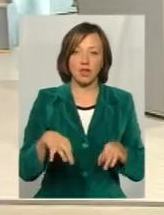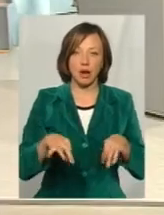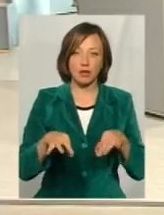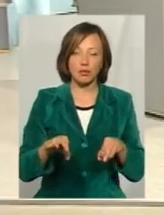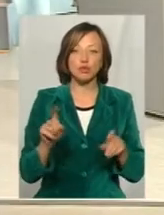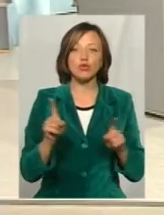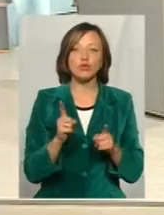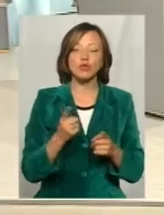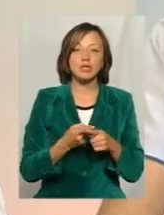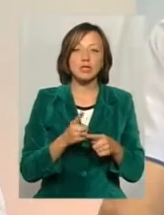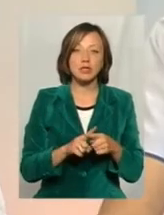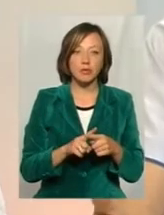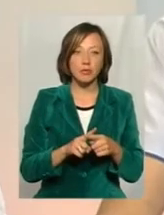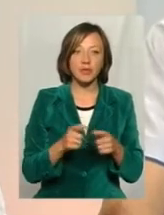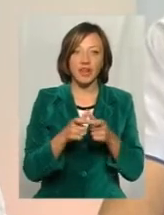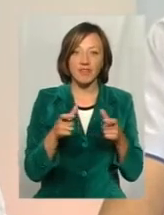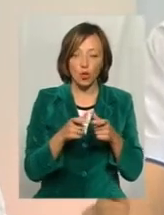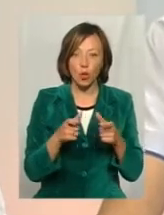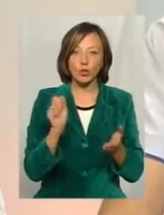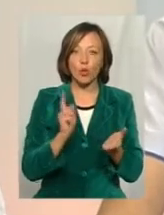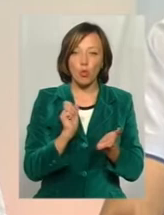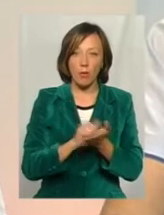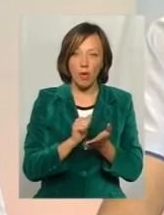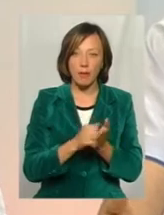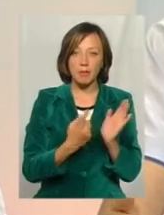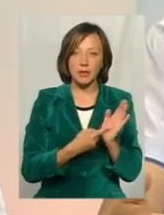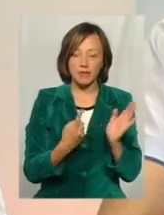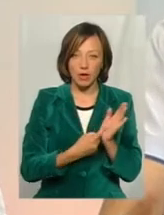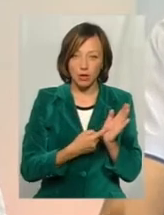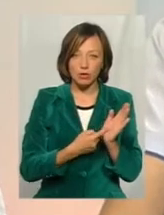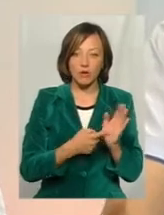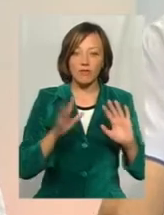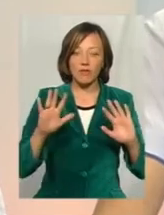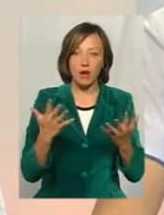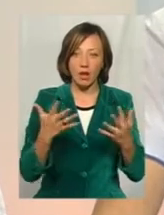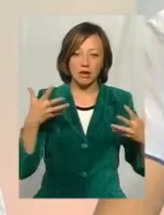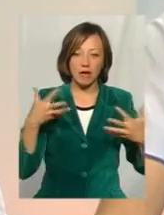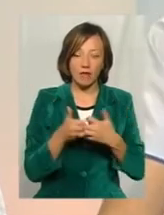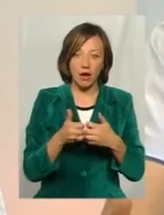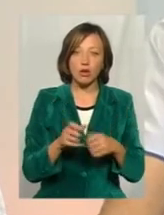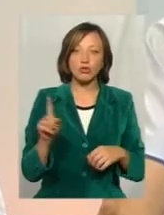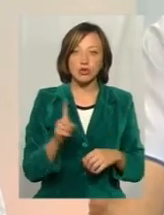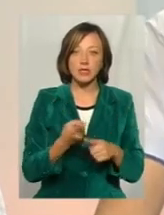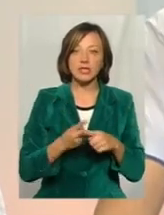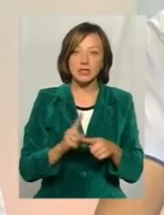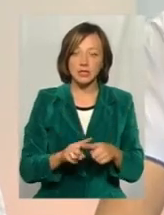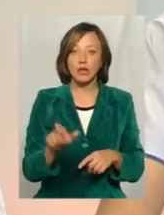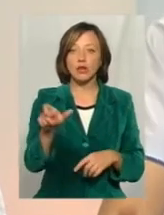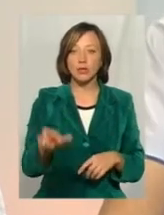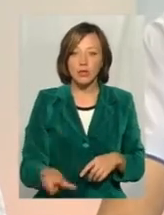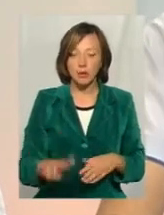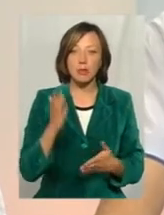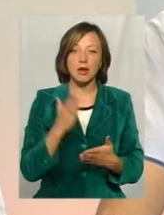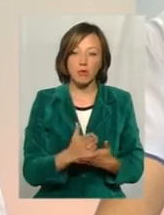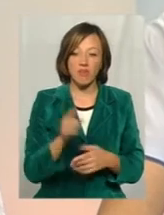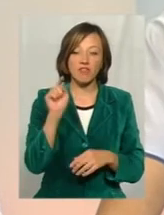засобі. Що є таке квиток? Квиток – це документ, який підтверджує, не дай, в разі настання ДТП, що даний пасажир